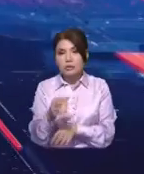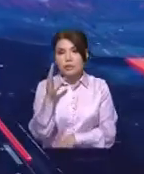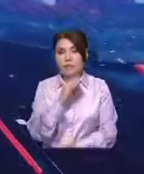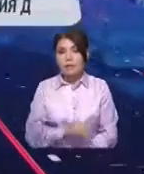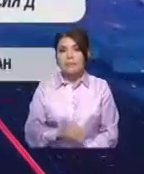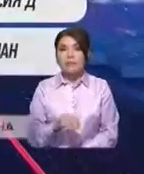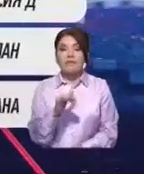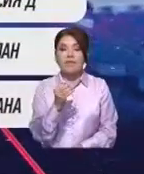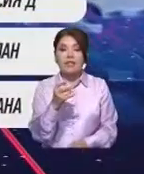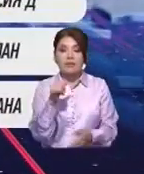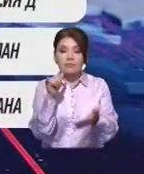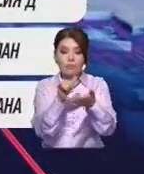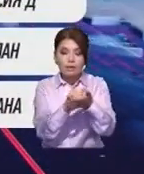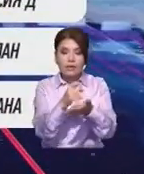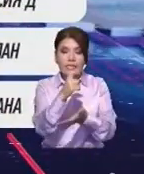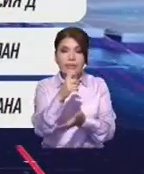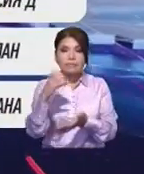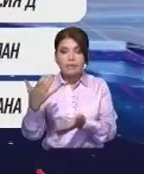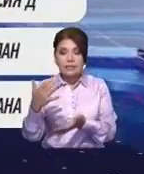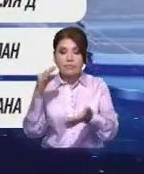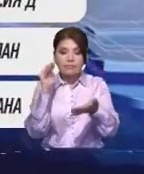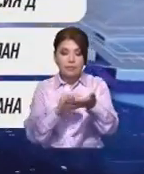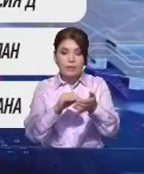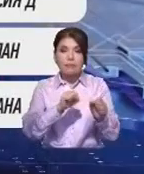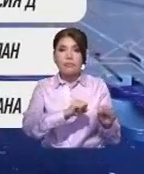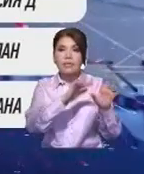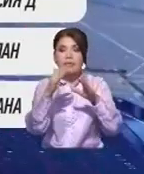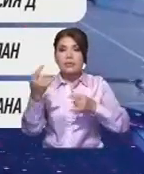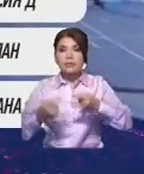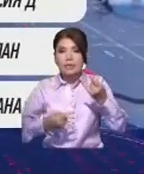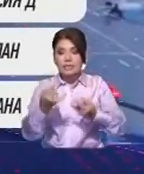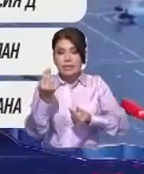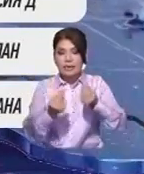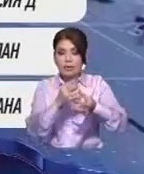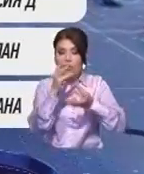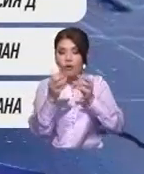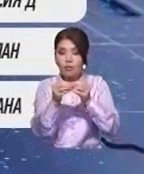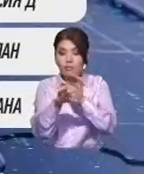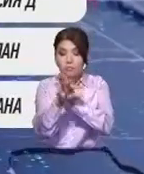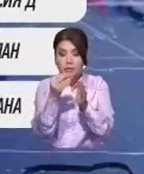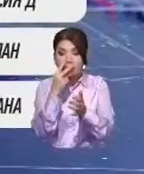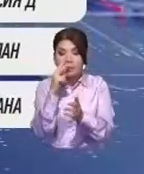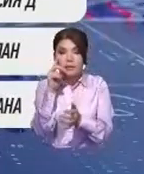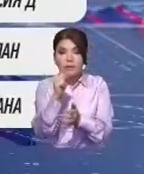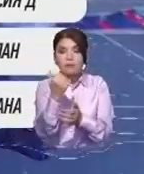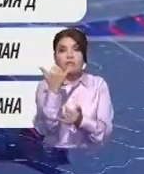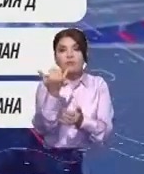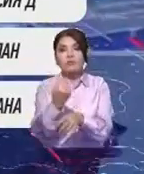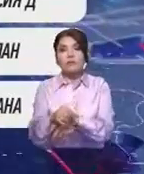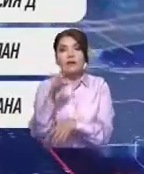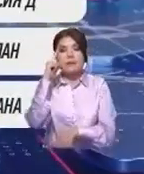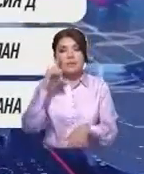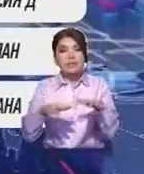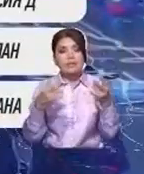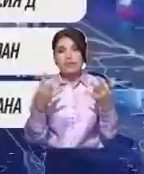мүмкін. Винлайн қосымшасының X5 бөліміне кіріп, экранда көрсетілген ойындардың нәтижесін тапсаңыз, жүлде сіздікі. Еш күмәніңіз